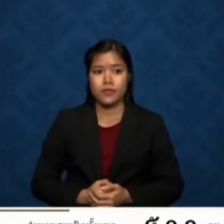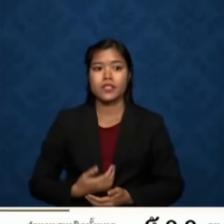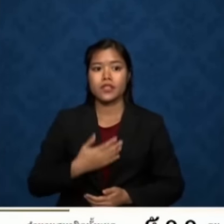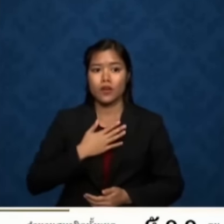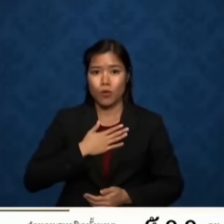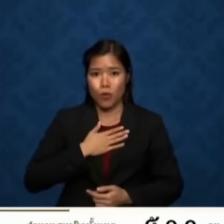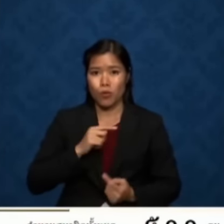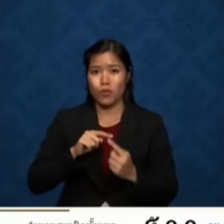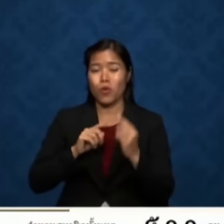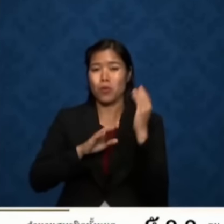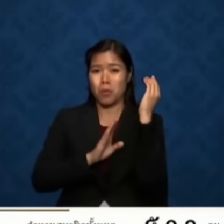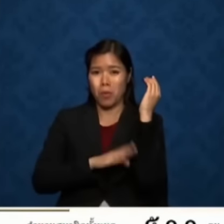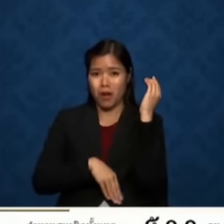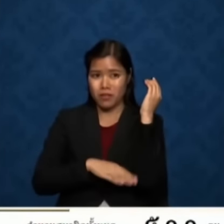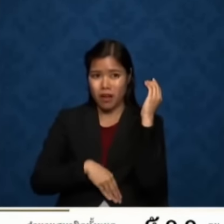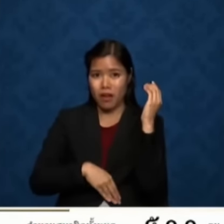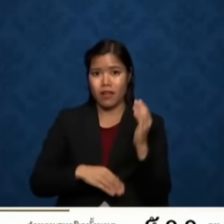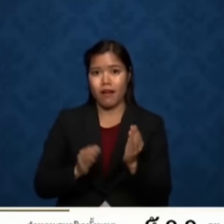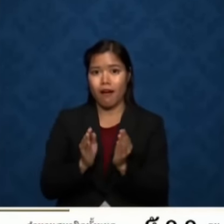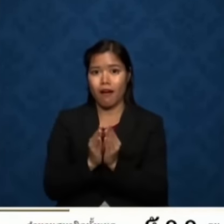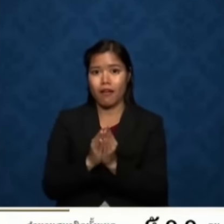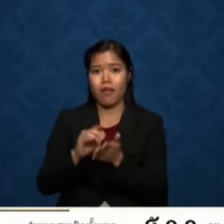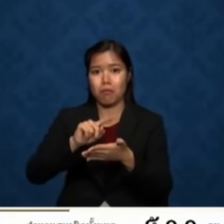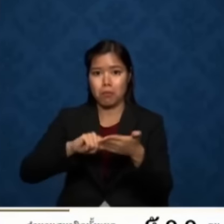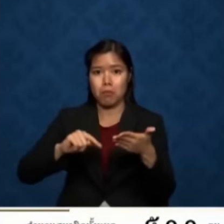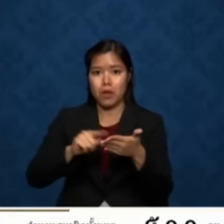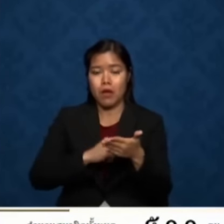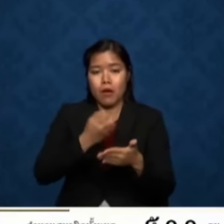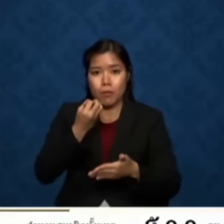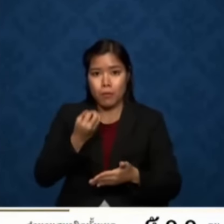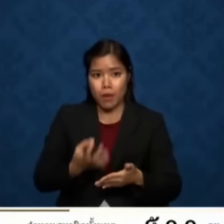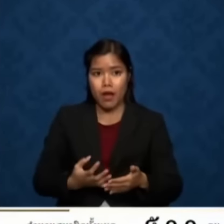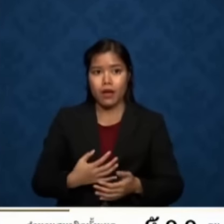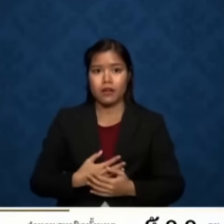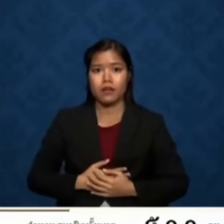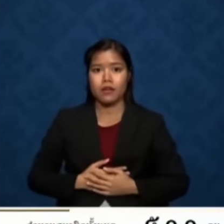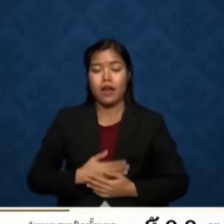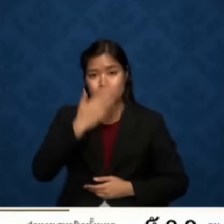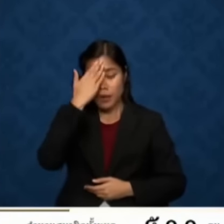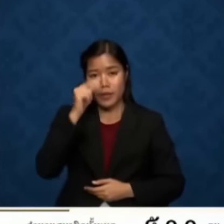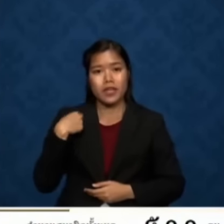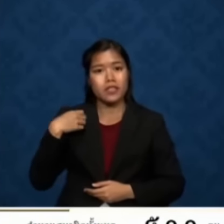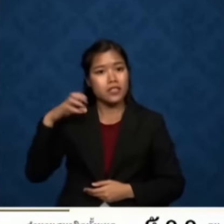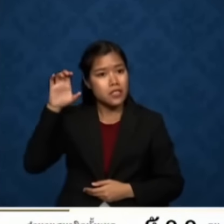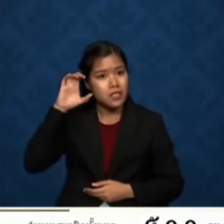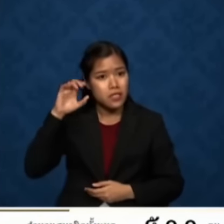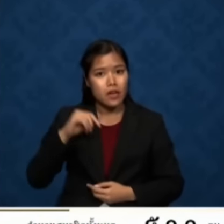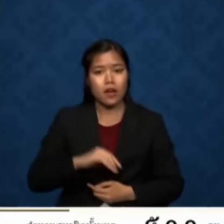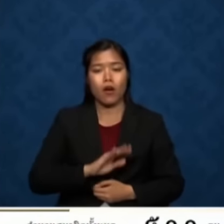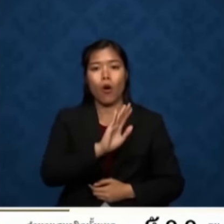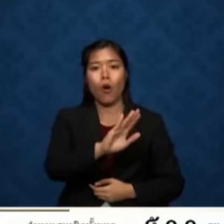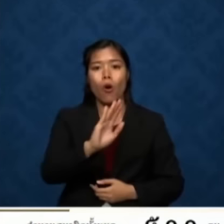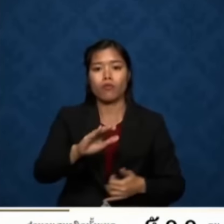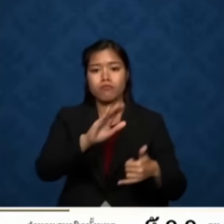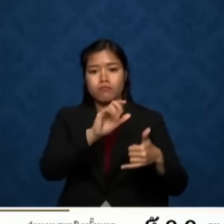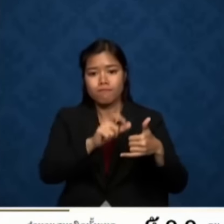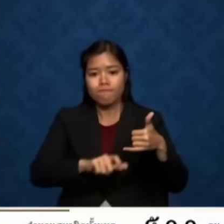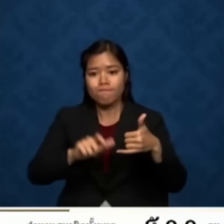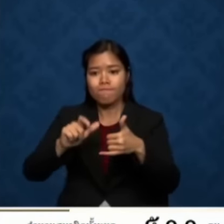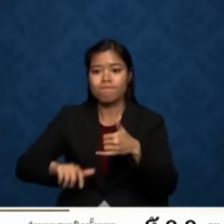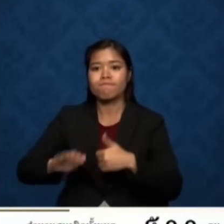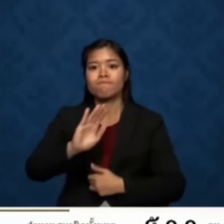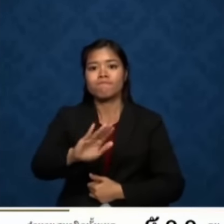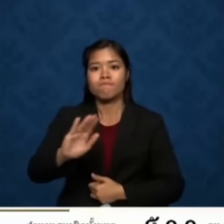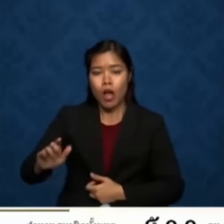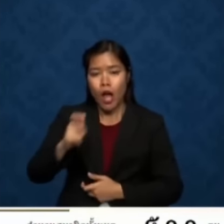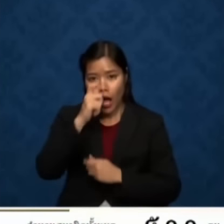ากที่สุดเพราะผมเชื่อหลักการกระจายอํานาจเชื่อในการเคารพในอัตลักษณ์คือเราต้อง